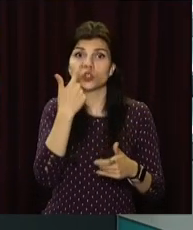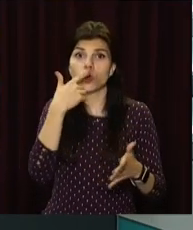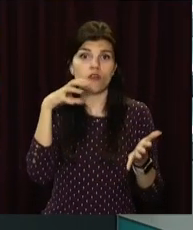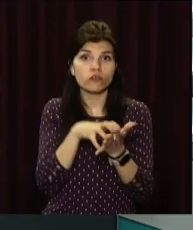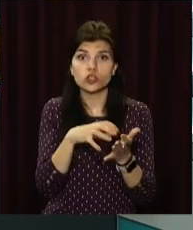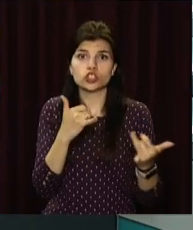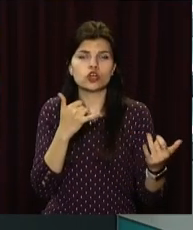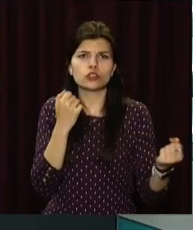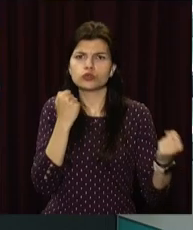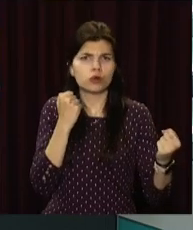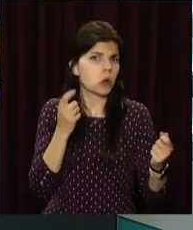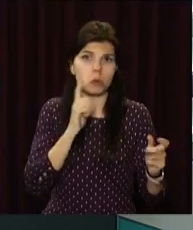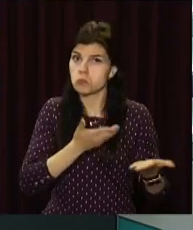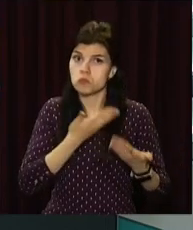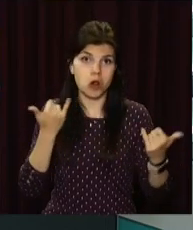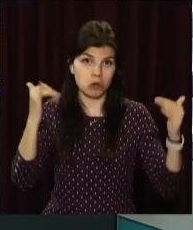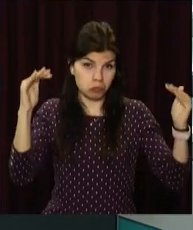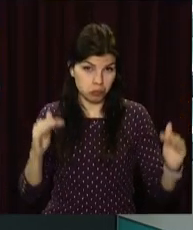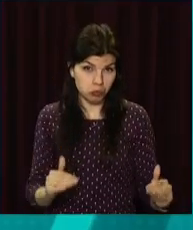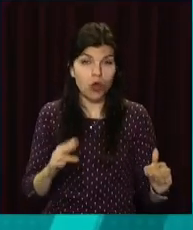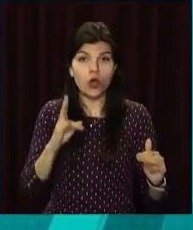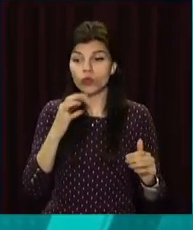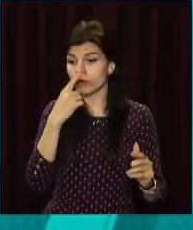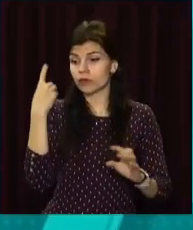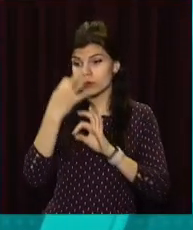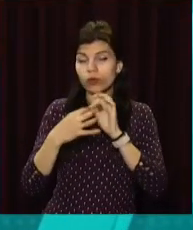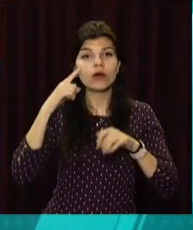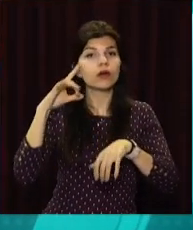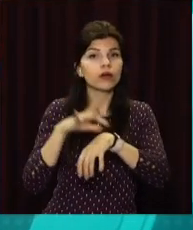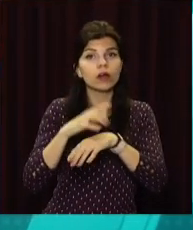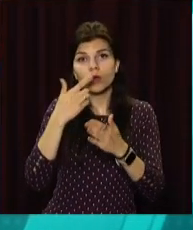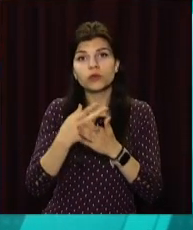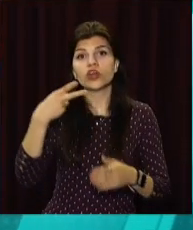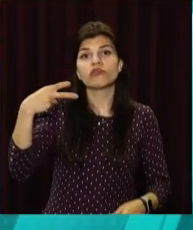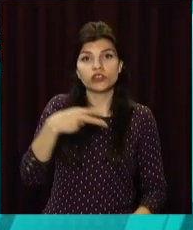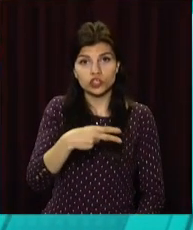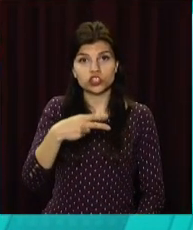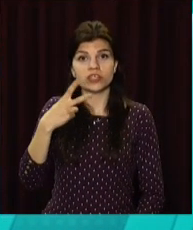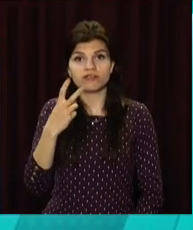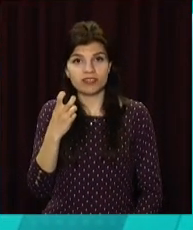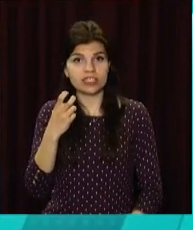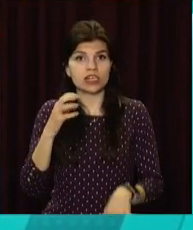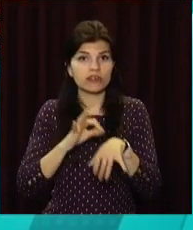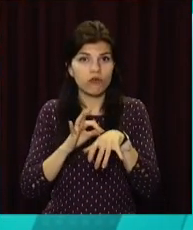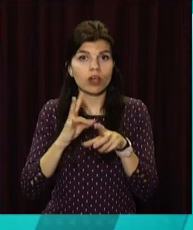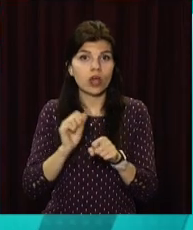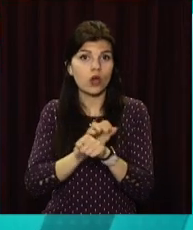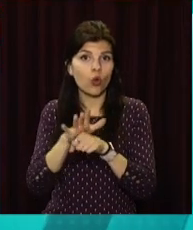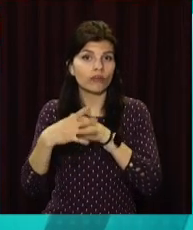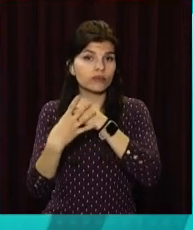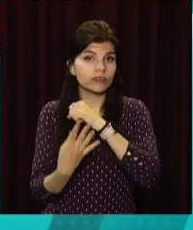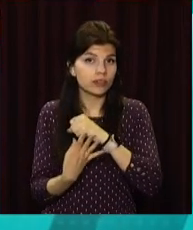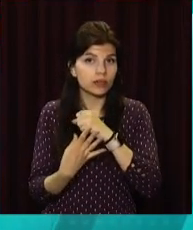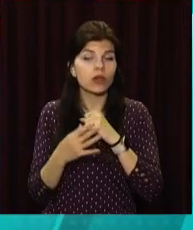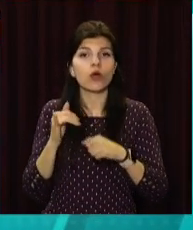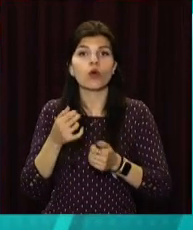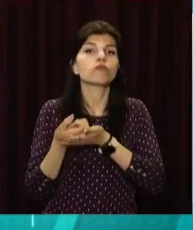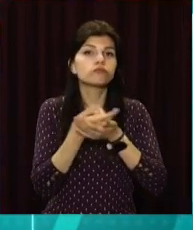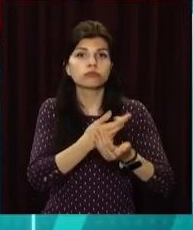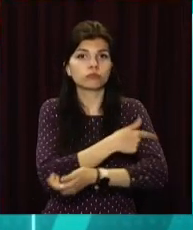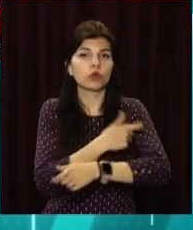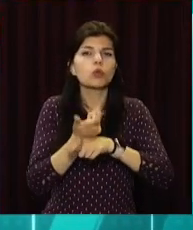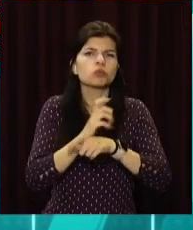червоної карантинної зони. Загалом, за попередню добу в країні зафіксували понад 2200 захворілих на COVID-19.